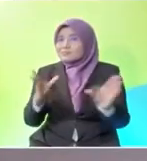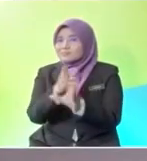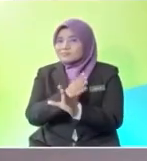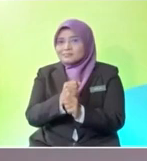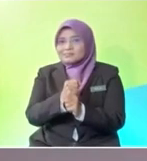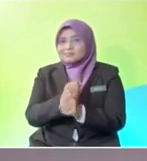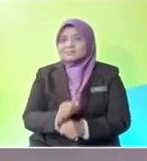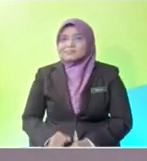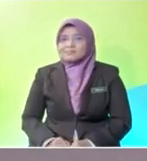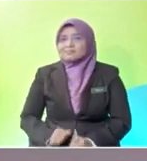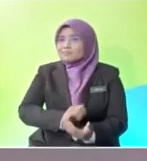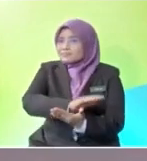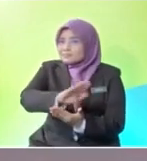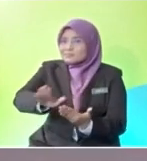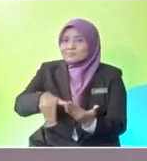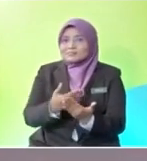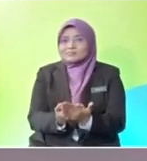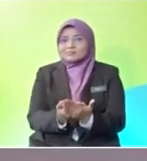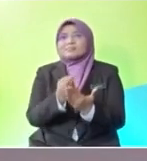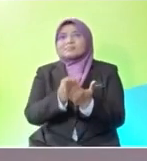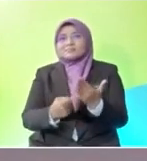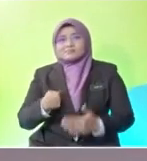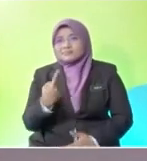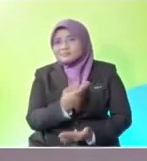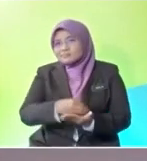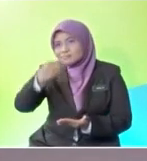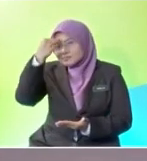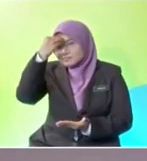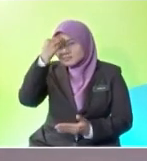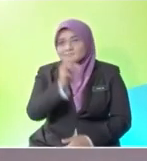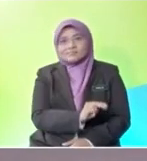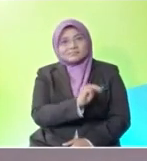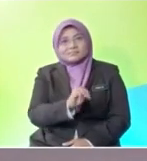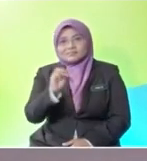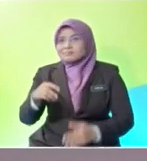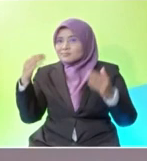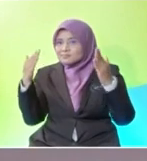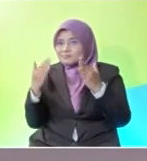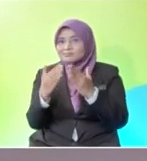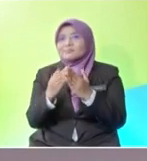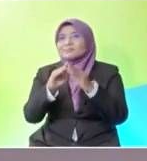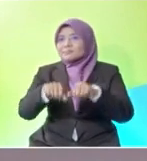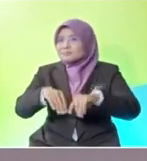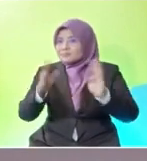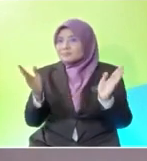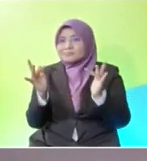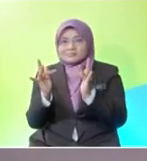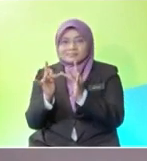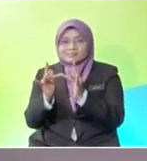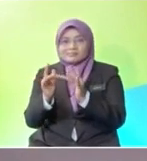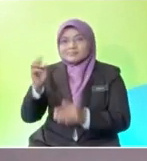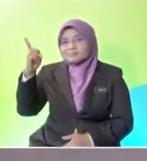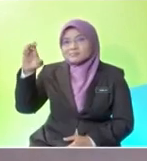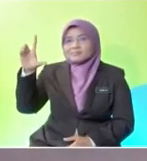jadi apa yang Dah kita pelajari hari ini jangan lupa murid-murid di rumah ah bukan eee website planta